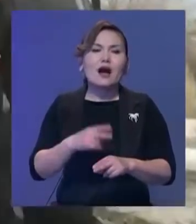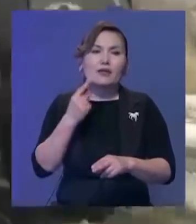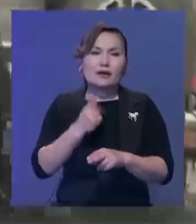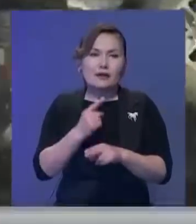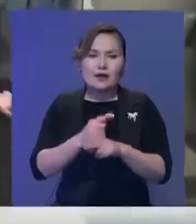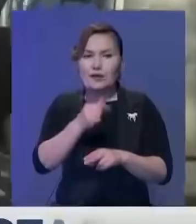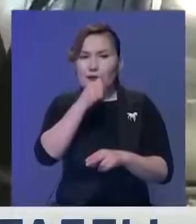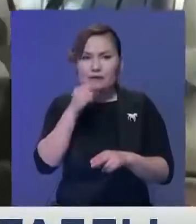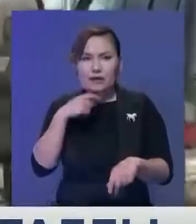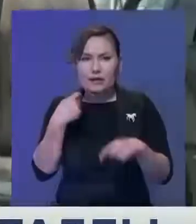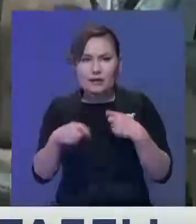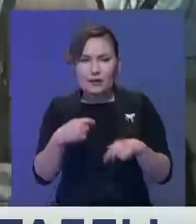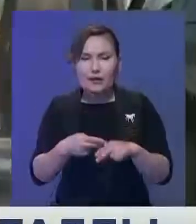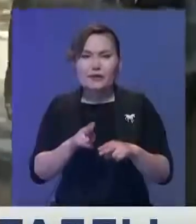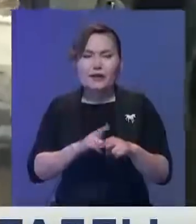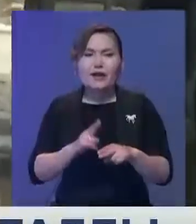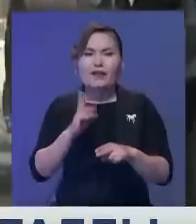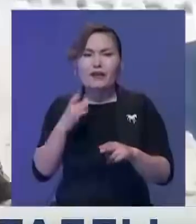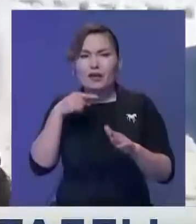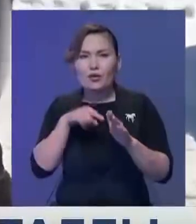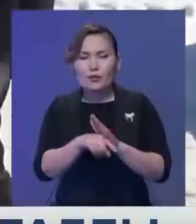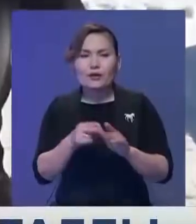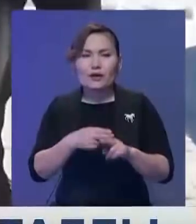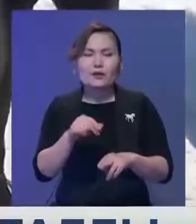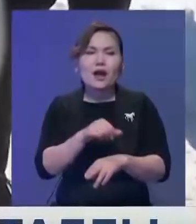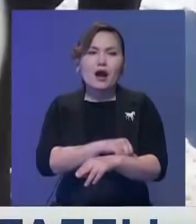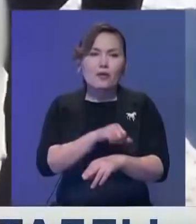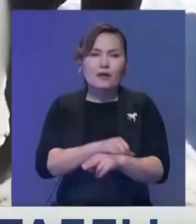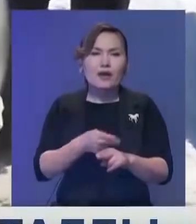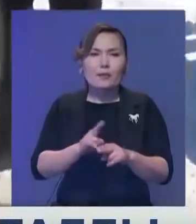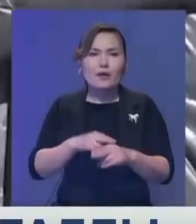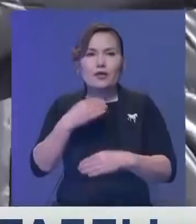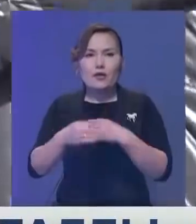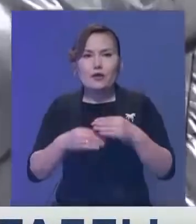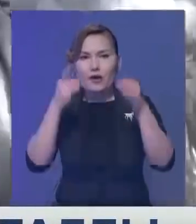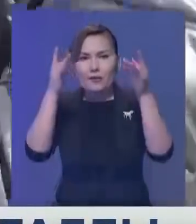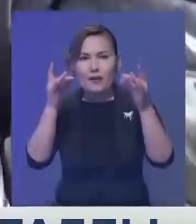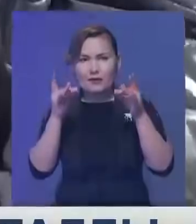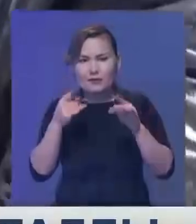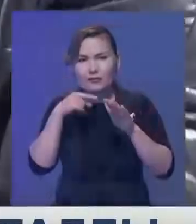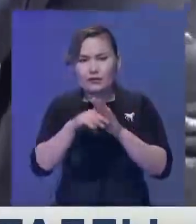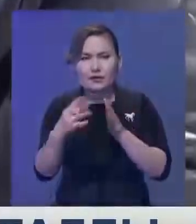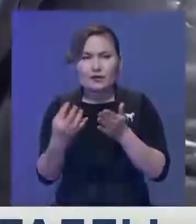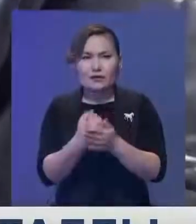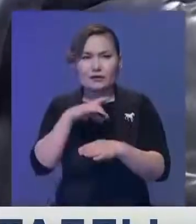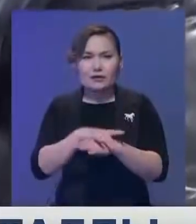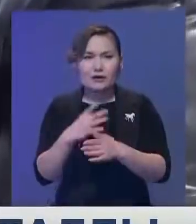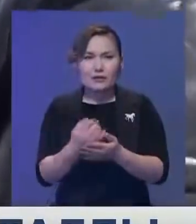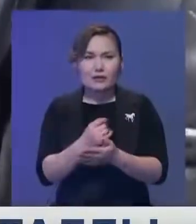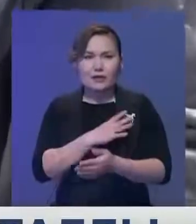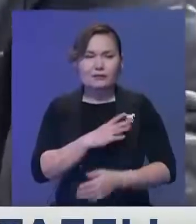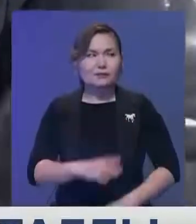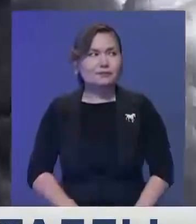салынған заттардан бөлек ұсталғандардың пәтерінен синтетикалық есірткіні орауға арналған құралдар табылған.